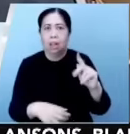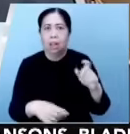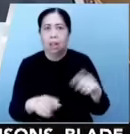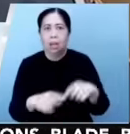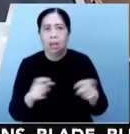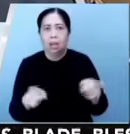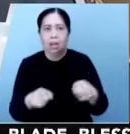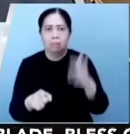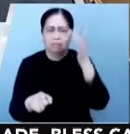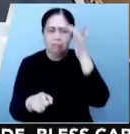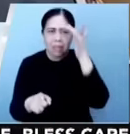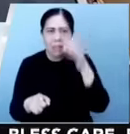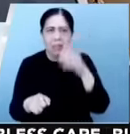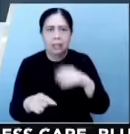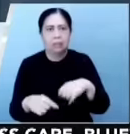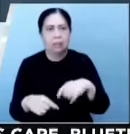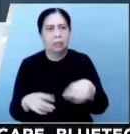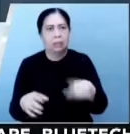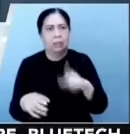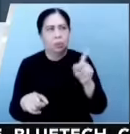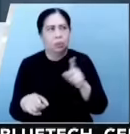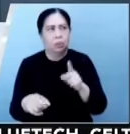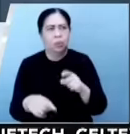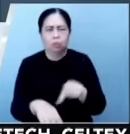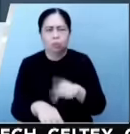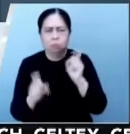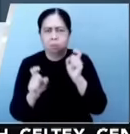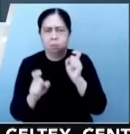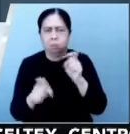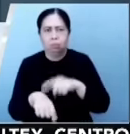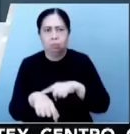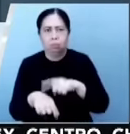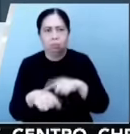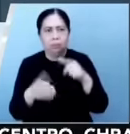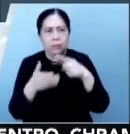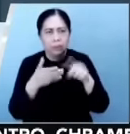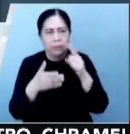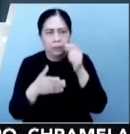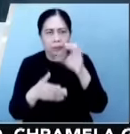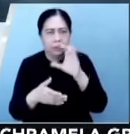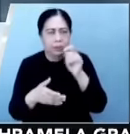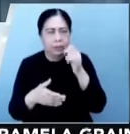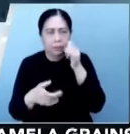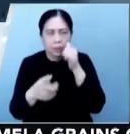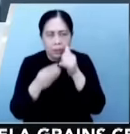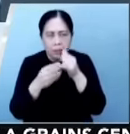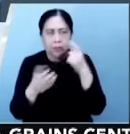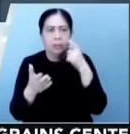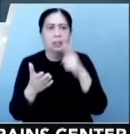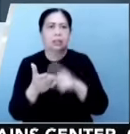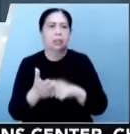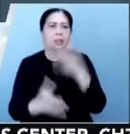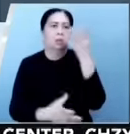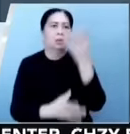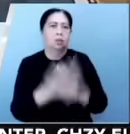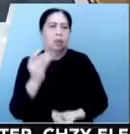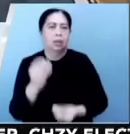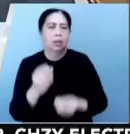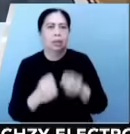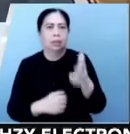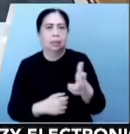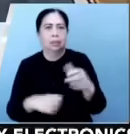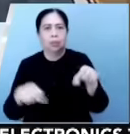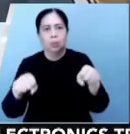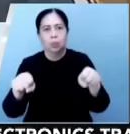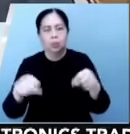kamagaling, malayo yung 2 minuto. Agad nag-check ng kuha ng CCTV ang may-ari nang mapansing wala na sa paradahan ng scooter. Kita na